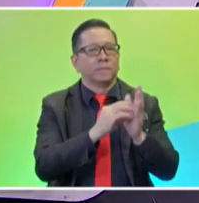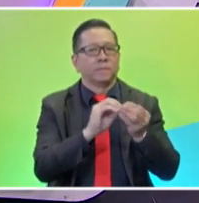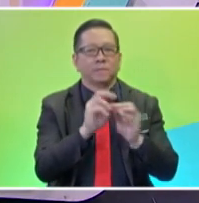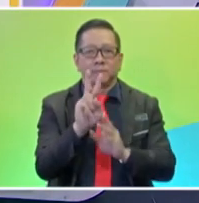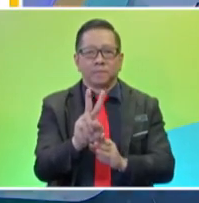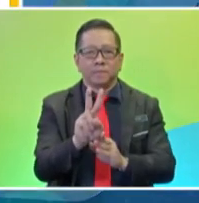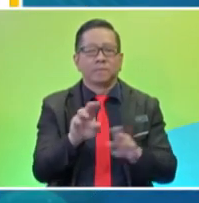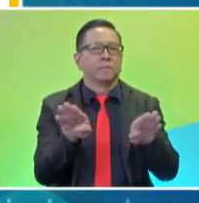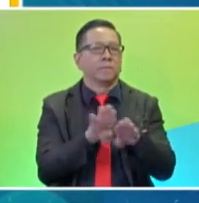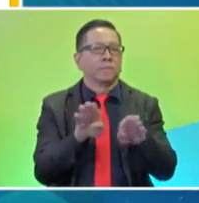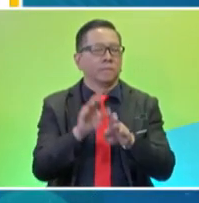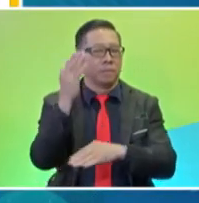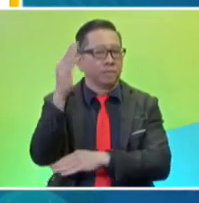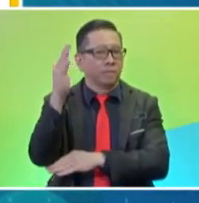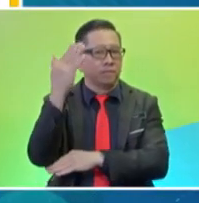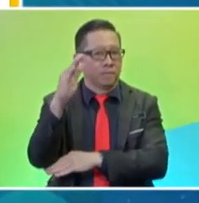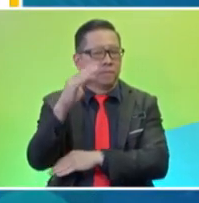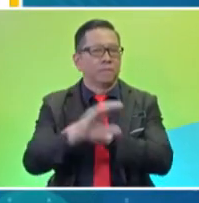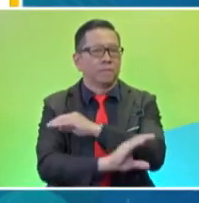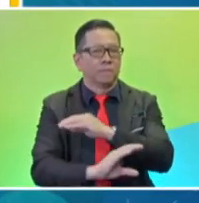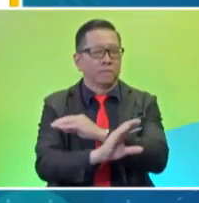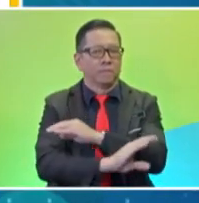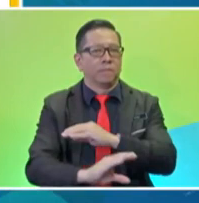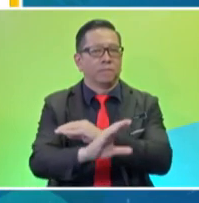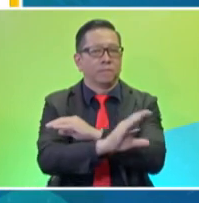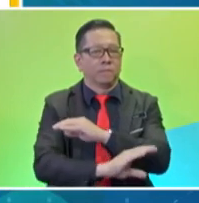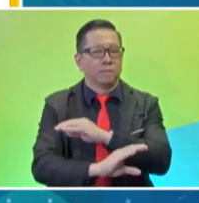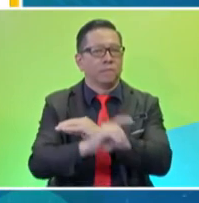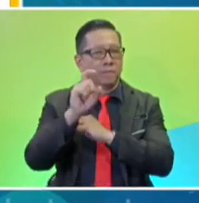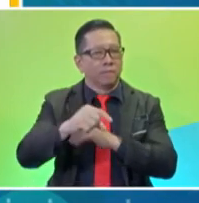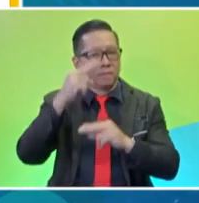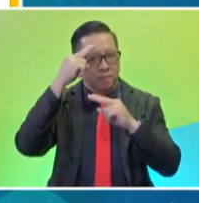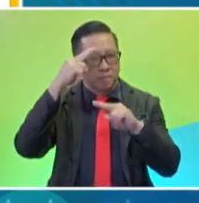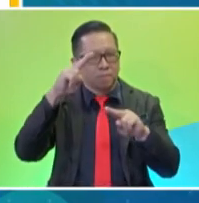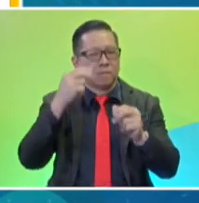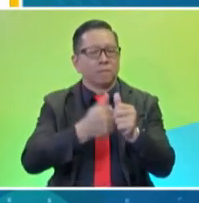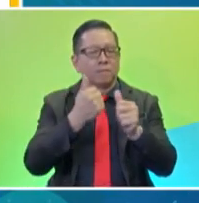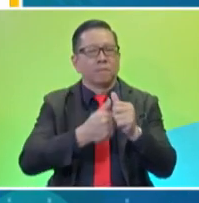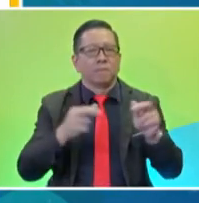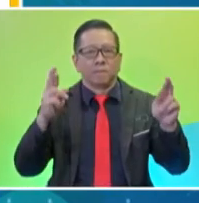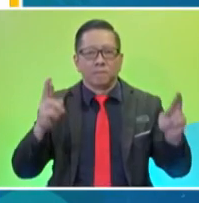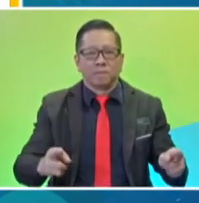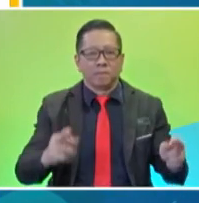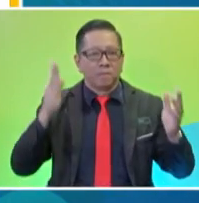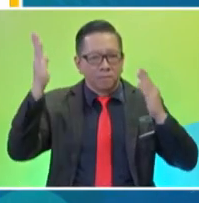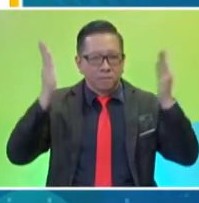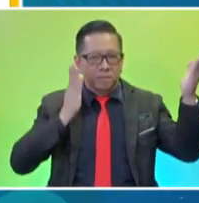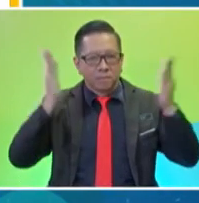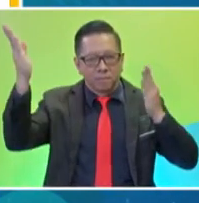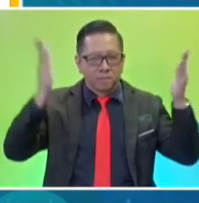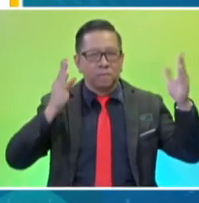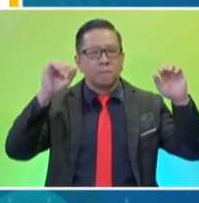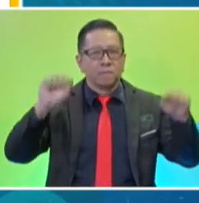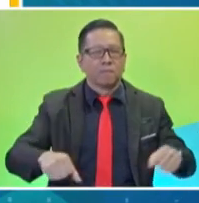sebagai bendera negara jalur Gemilang perlu dihormati dan setiap rakyat Malaysia berhak mengibarkan